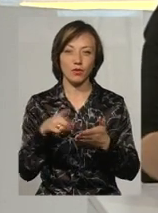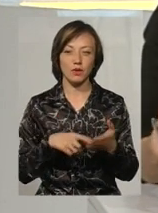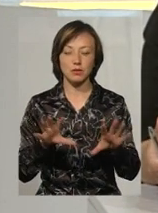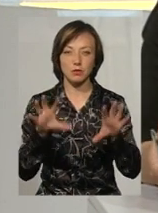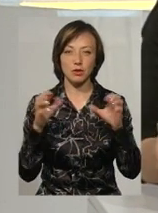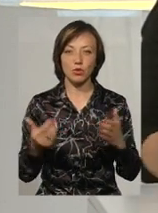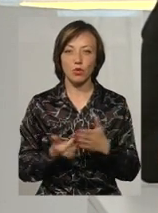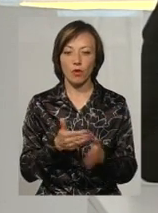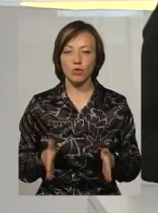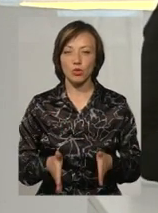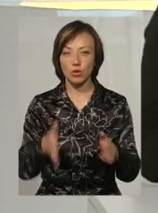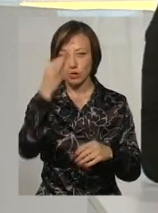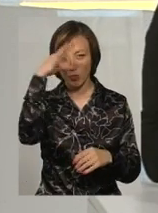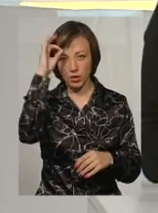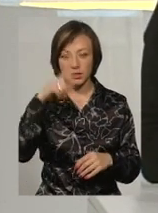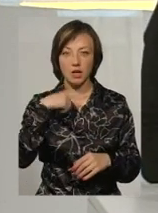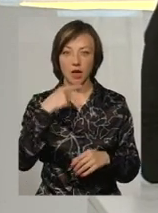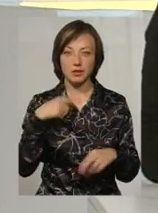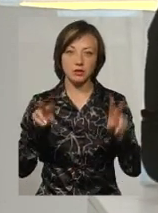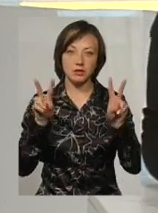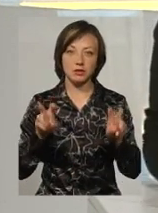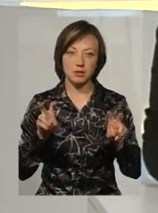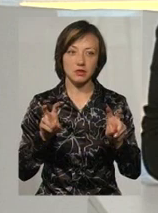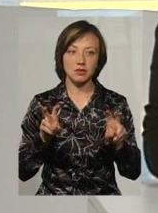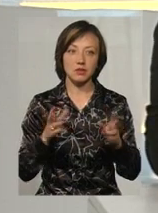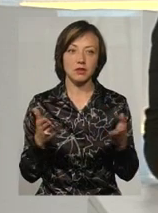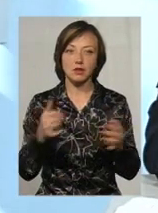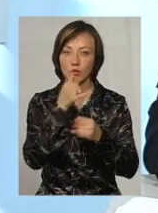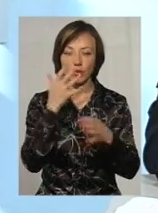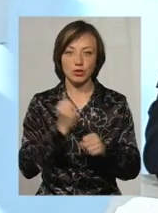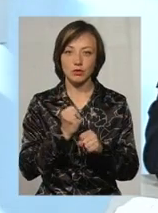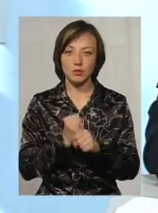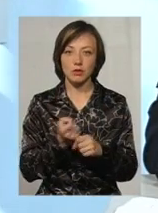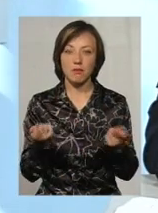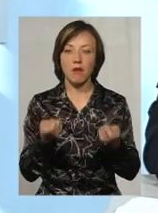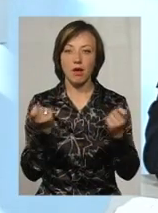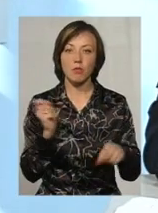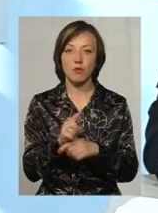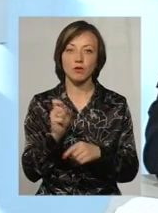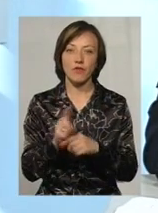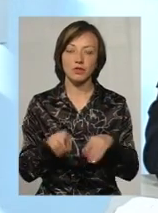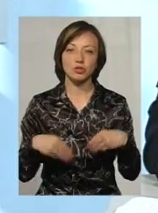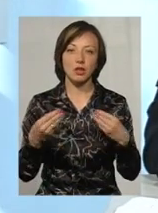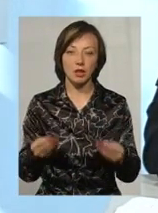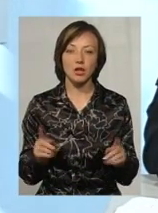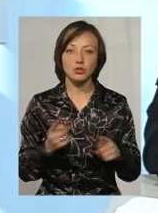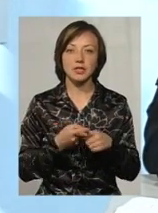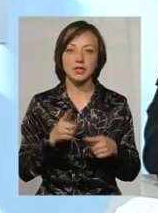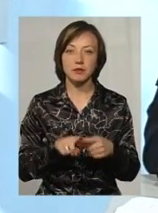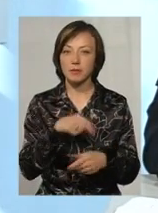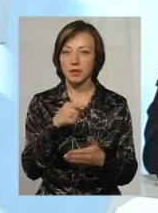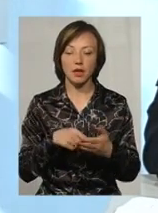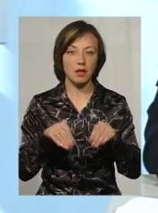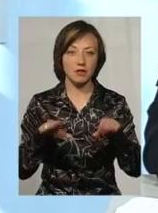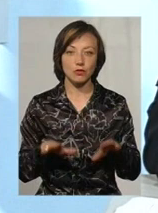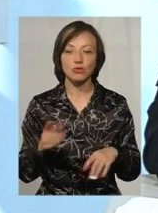нову дорожню поліцію і кажуть так у лапках, що вона беззуба, що мало повноважень все ж таки надали і що цим питання не